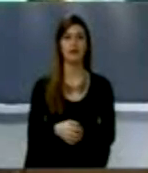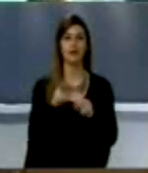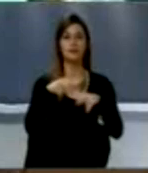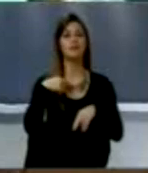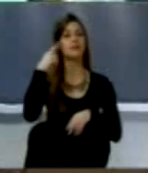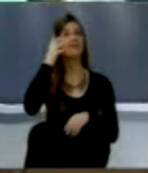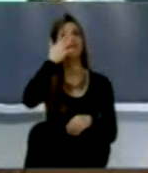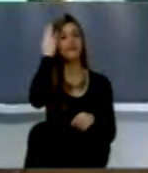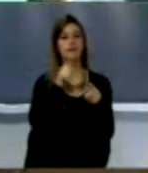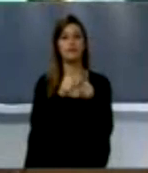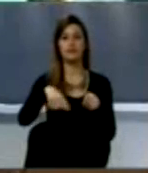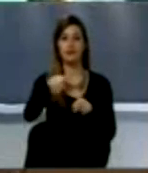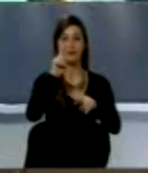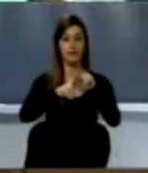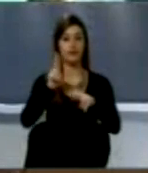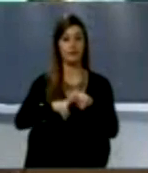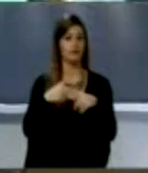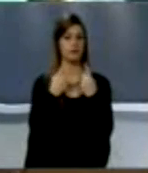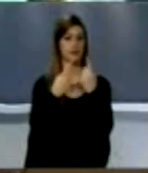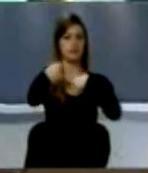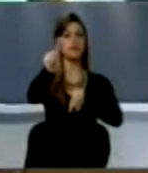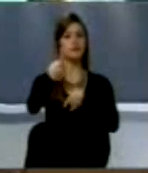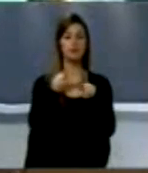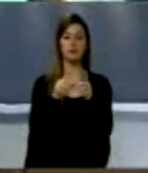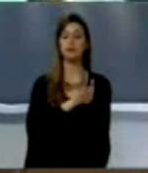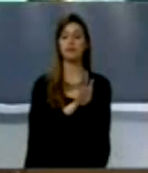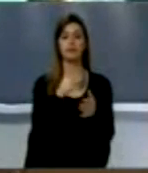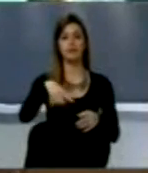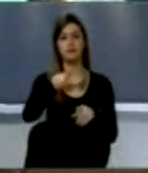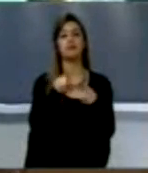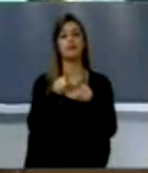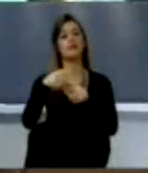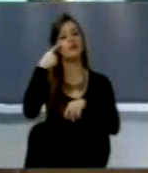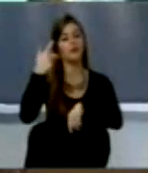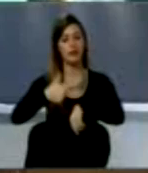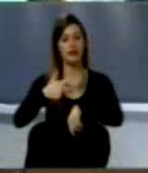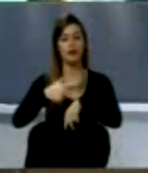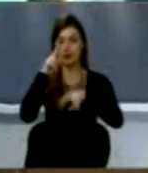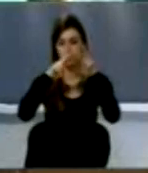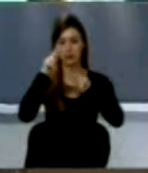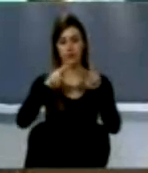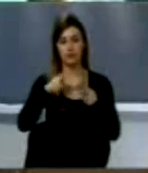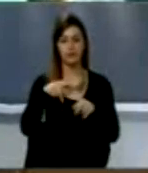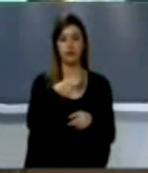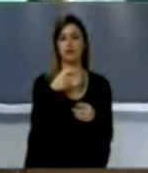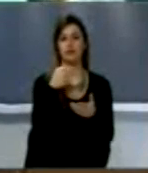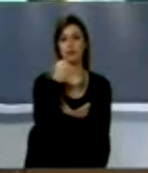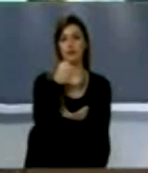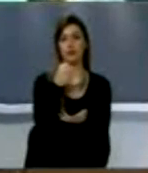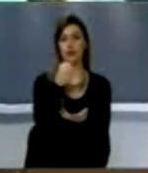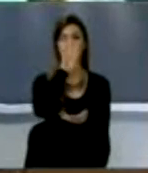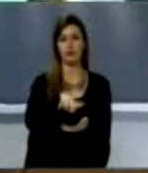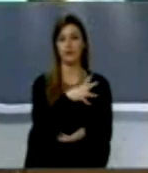se vendimi juaj do të kishte qenë krejtësisht ndryshe, sikur edhe ju të kishit shpenzuar vetëm 3 orë të kohës suaj të çmueshme me këtë ligj dhe këto